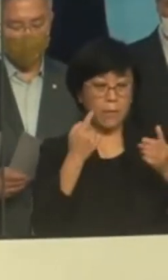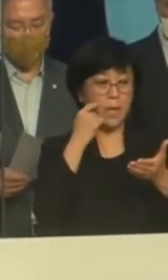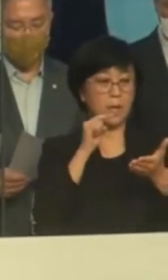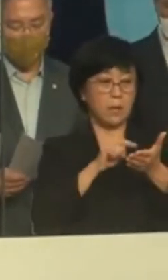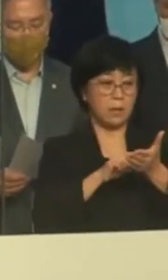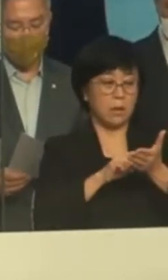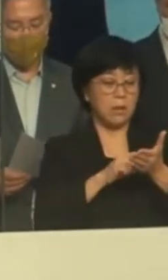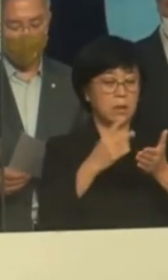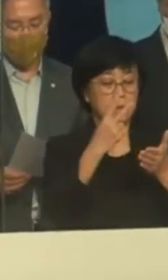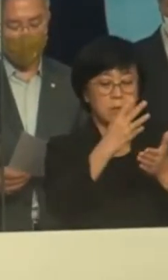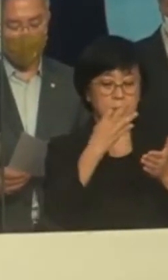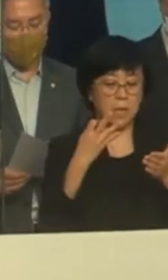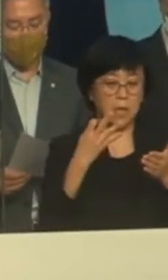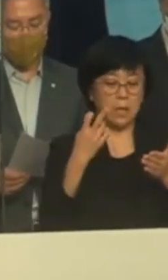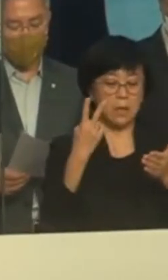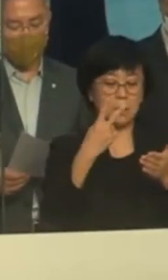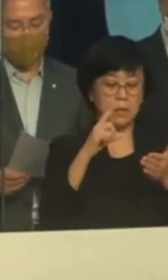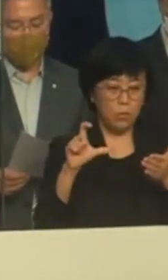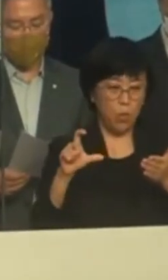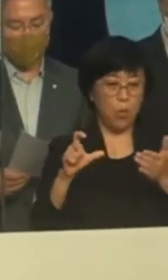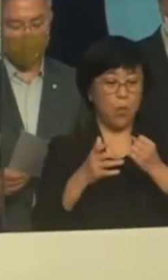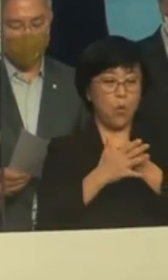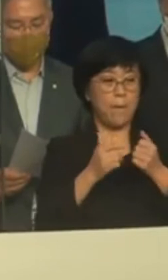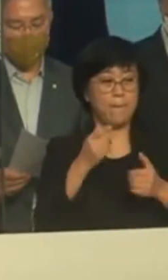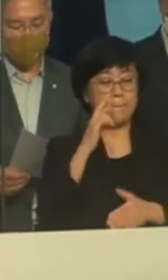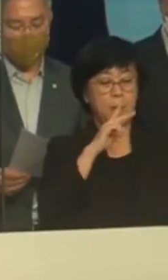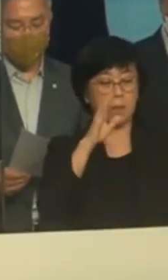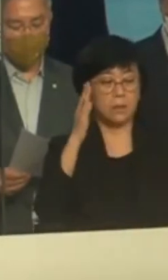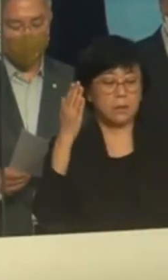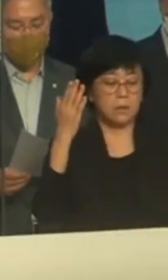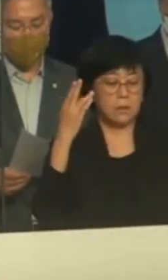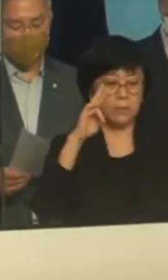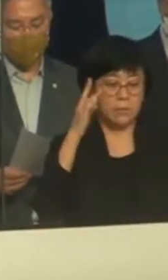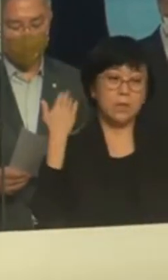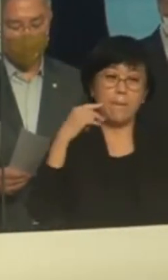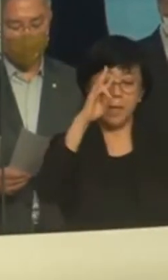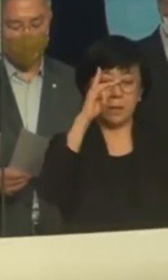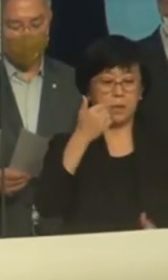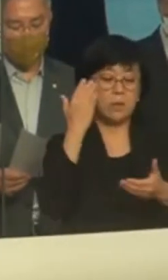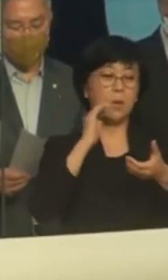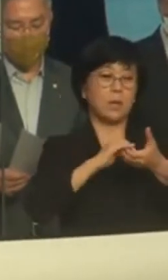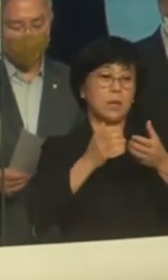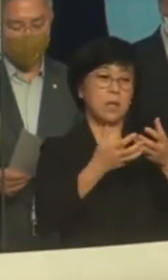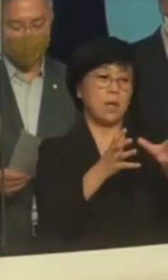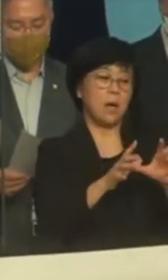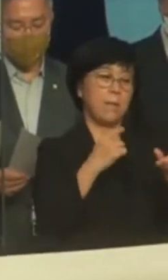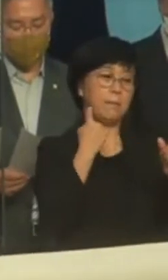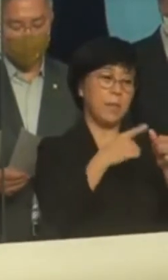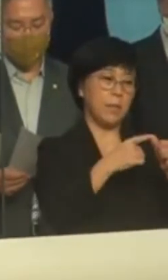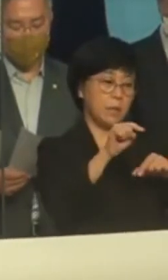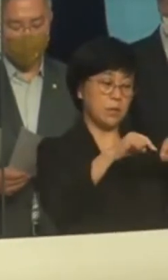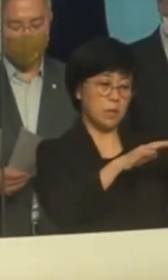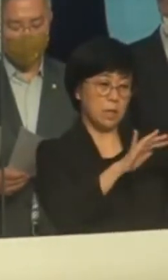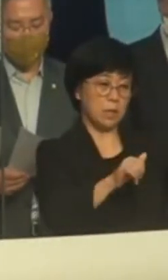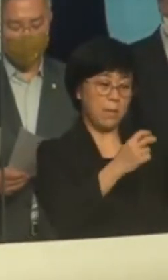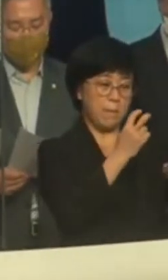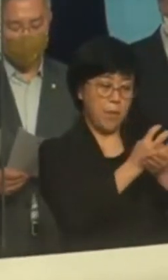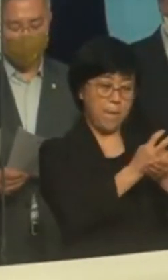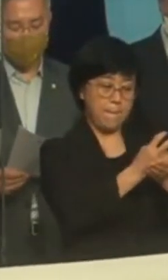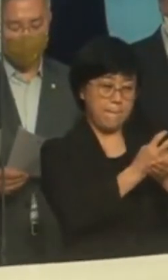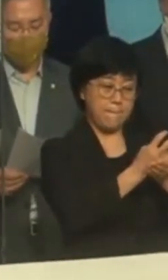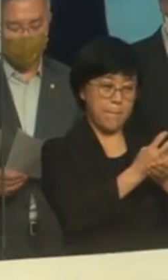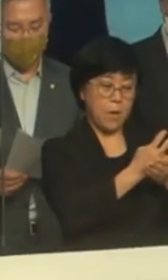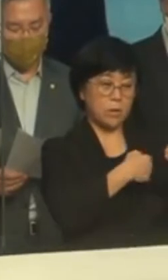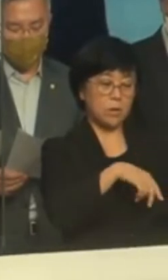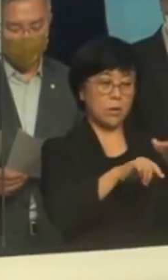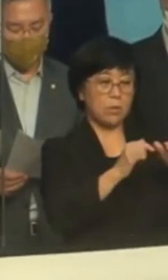지난 2014, 2015년 박근혜 청와대가 박 전 대통령을 비판한 정치인들을 입법 로비 사건으로